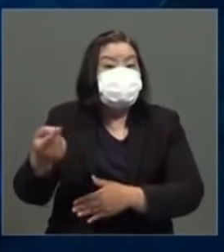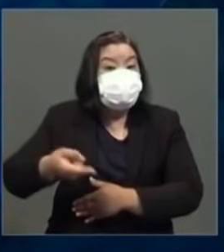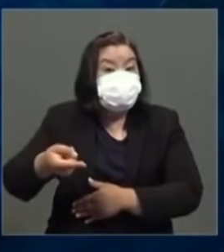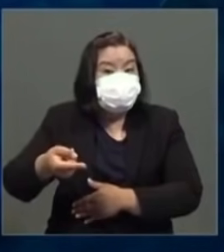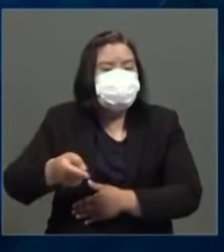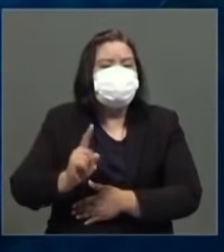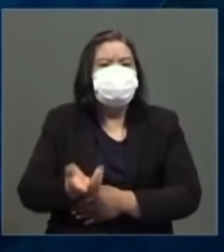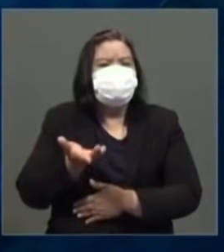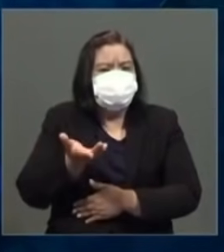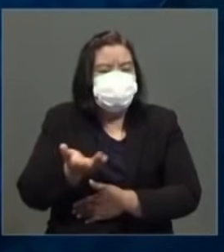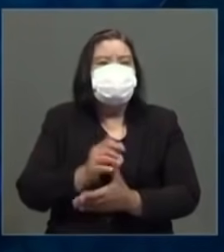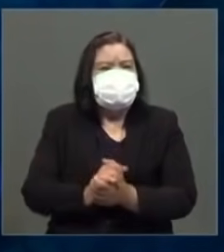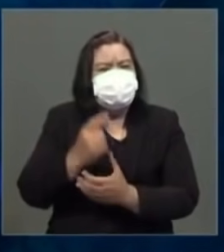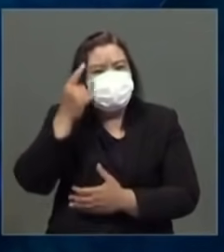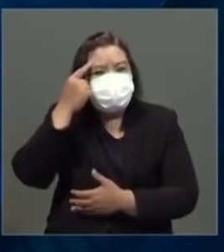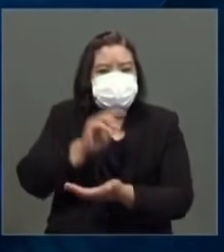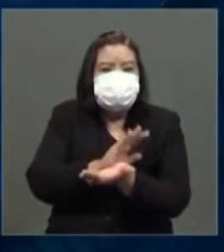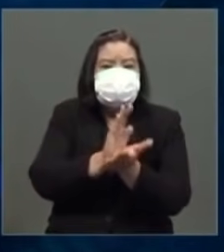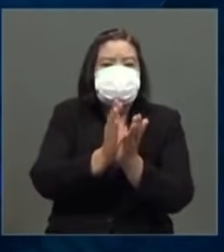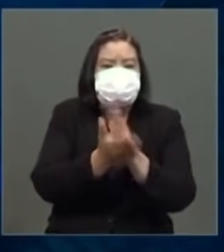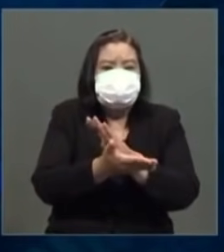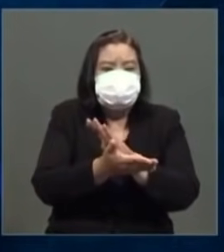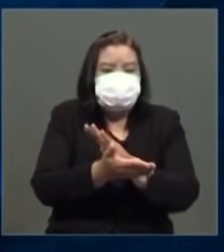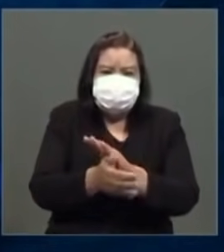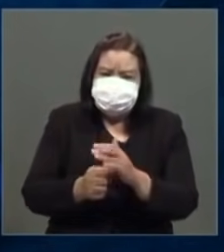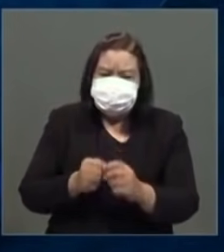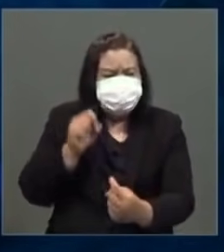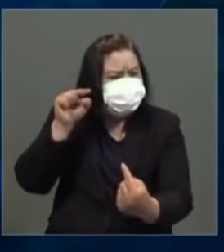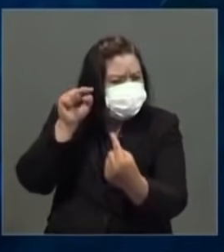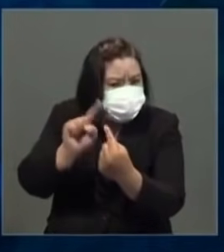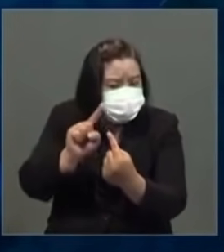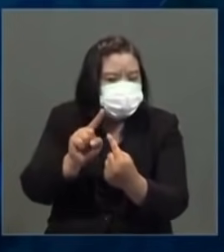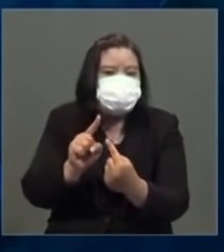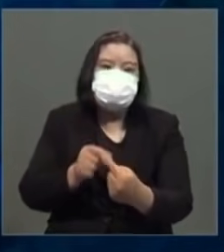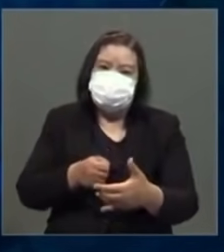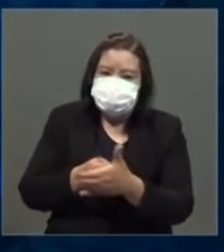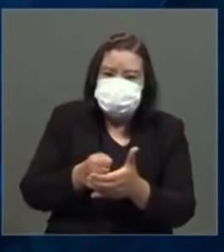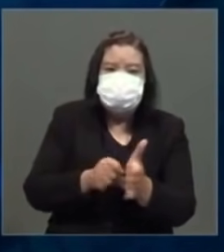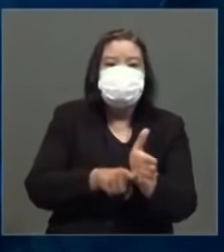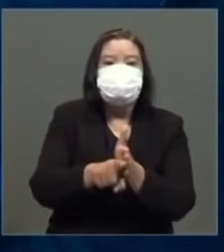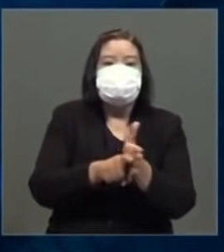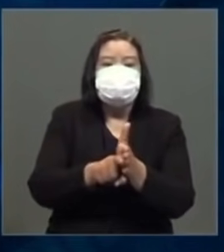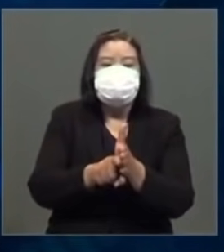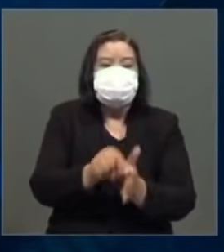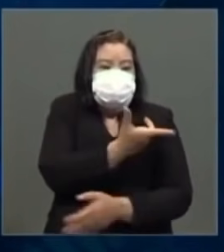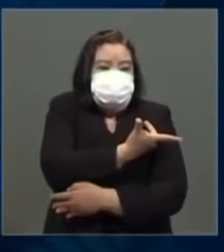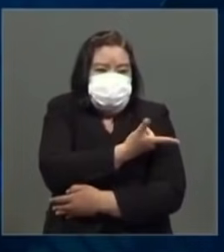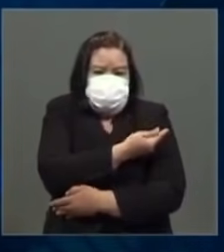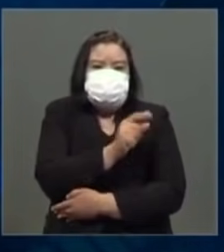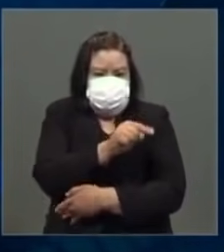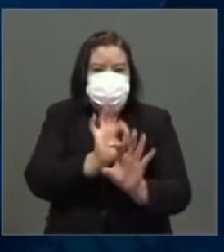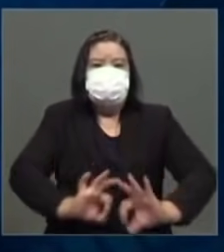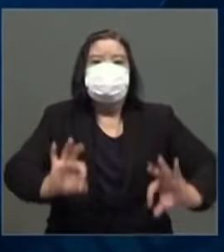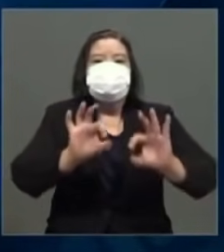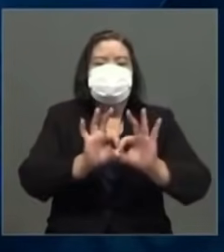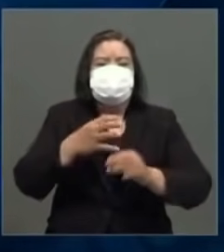ปสู่ยุทธศาสตร์ในการที่จะต่อสู้กับโรคนี้สิ่งหนึ่งก็คือเรื่องของวัคซีนเพราะฉะนั้นถ้าจะลดป่ว